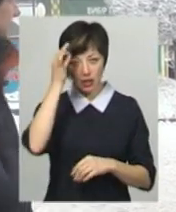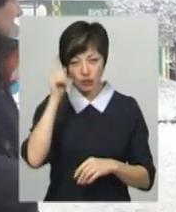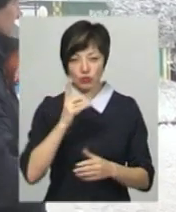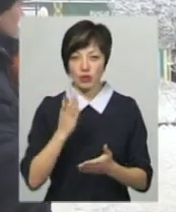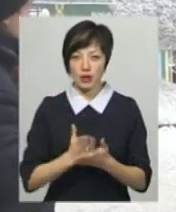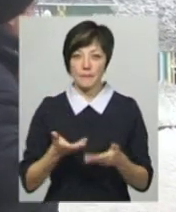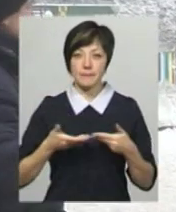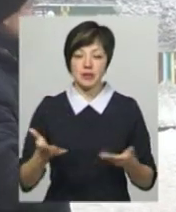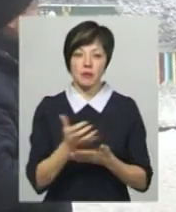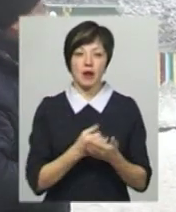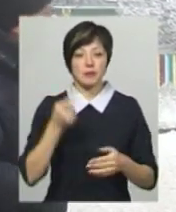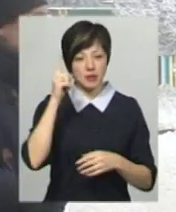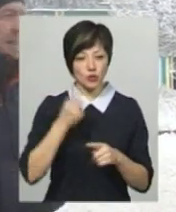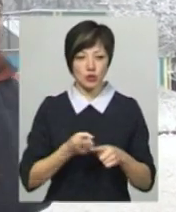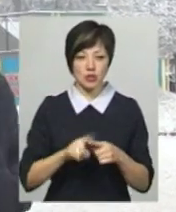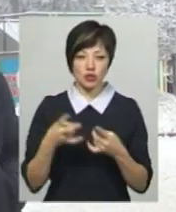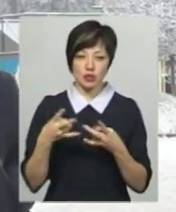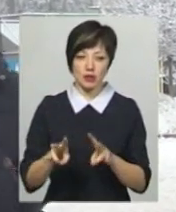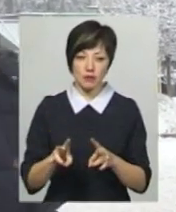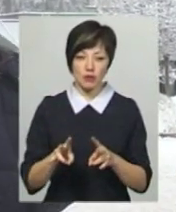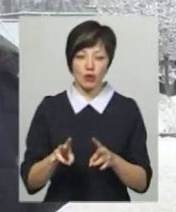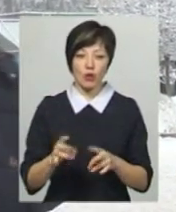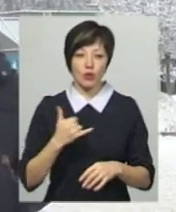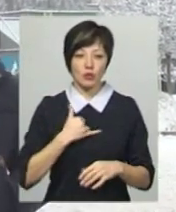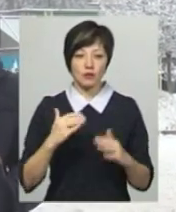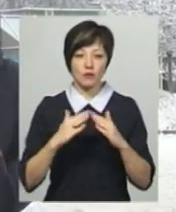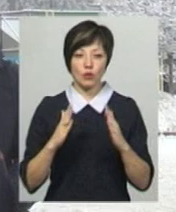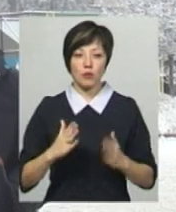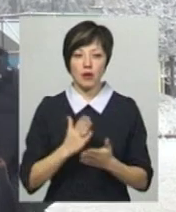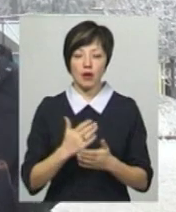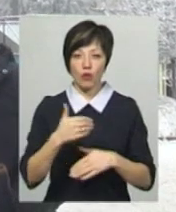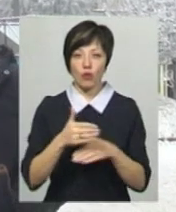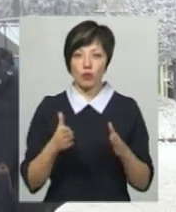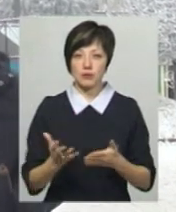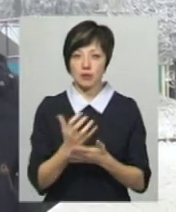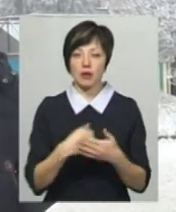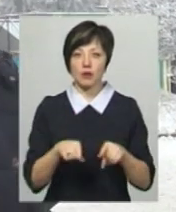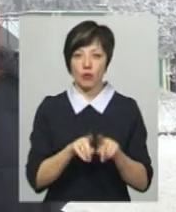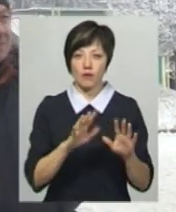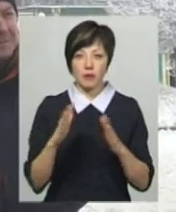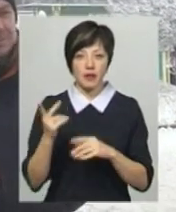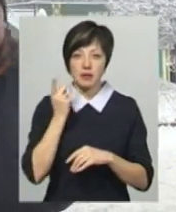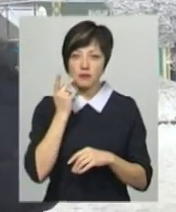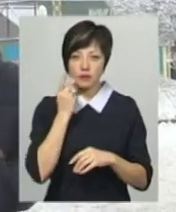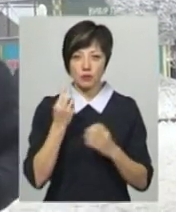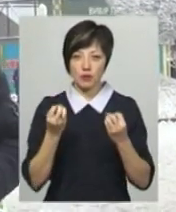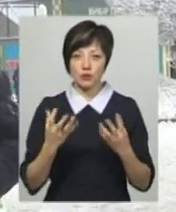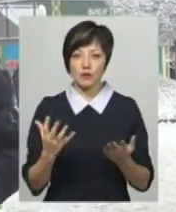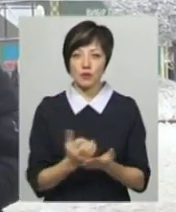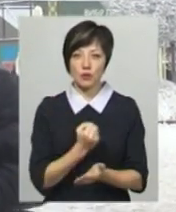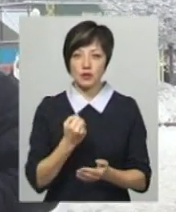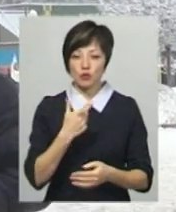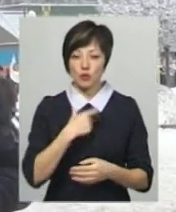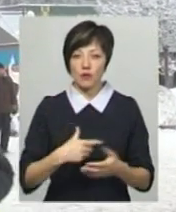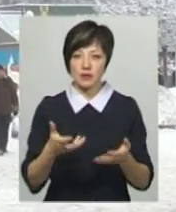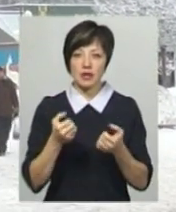бо ми збираємо, ми знаємо, що це шкідливо. У нас вдома є ціла коробочка, ми збираємо для такого випадку. Ну, не завжди просто виходить взяти з